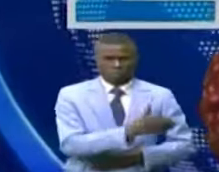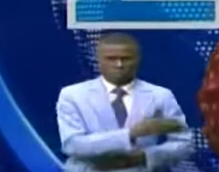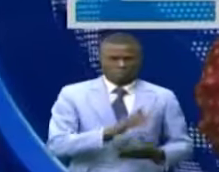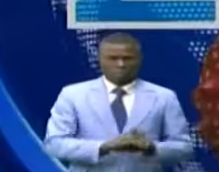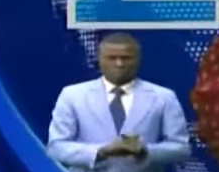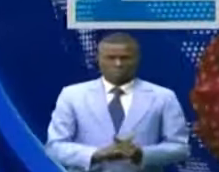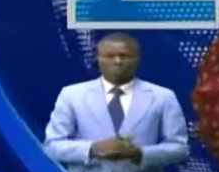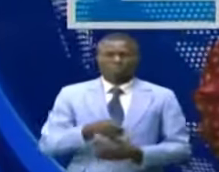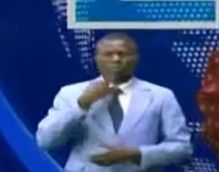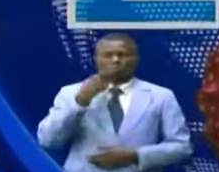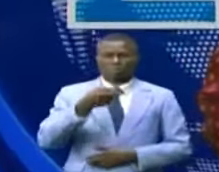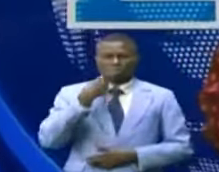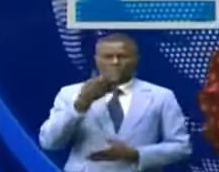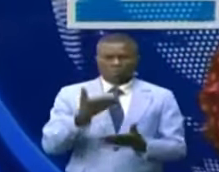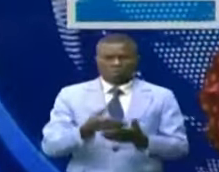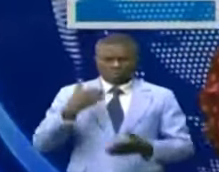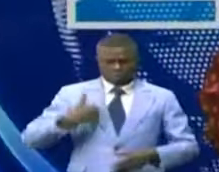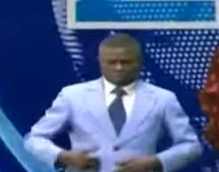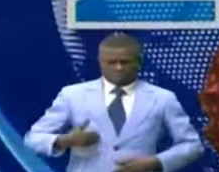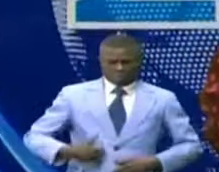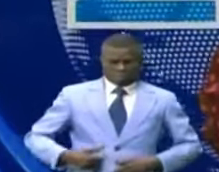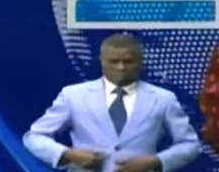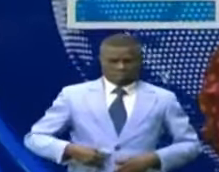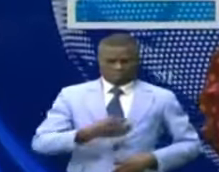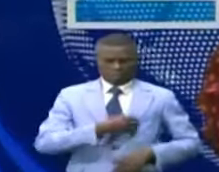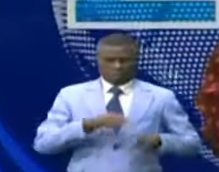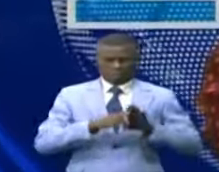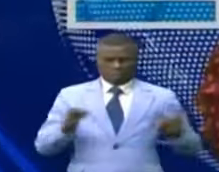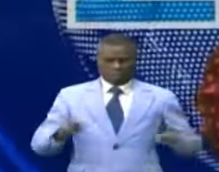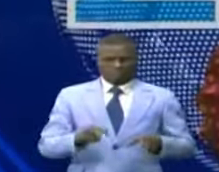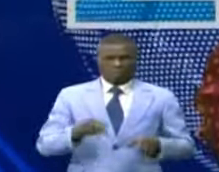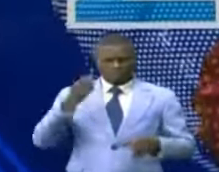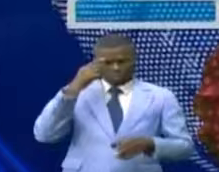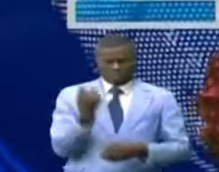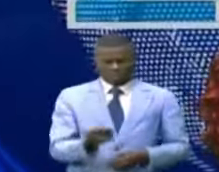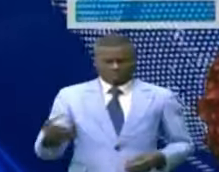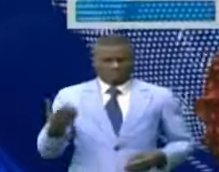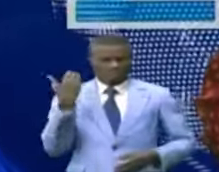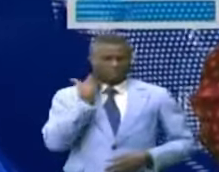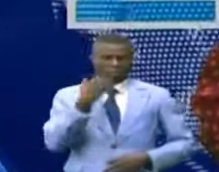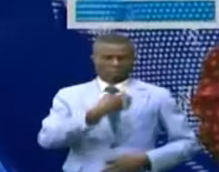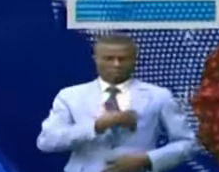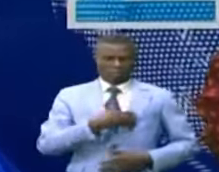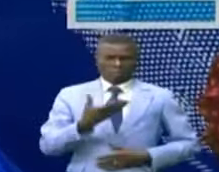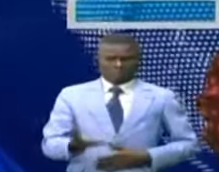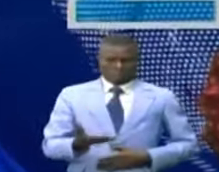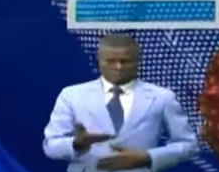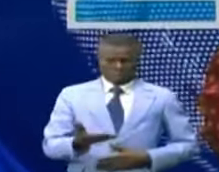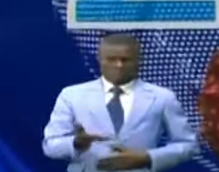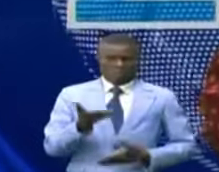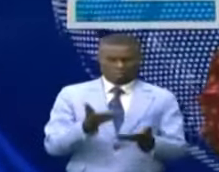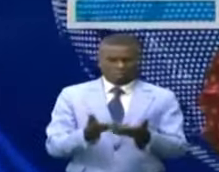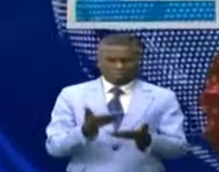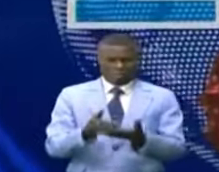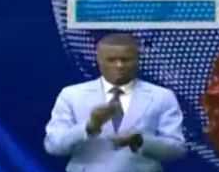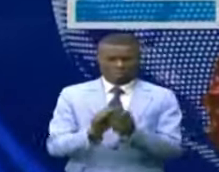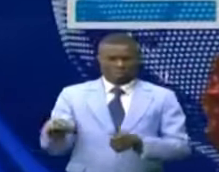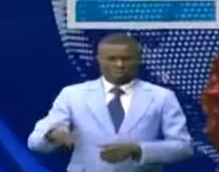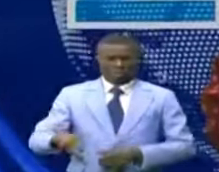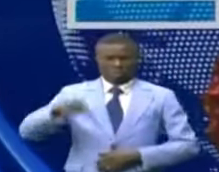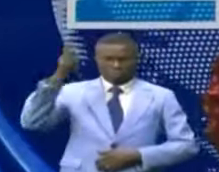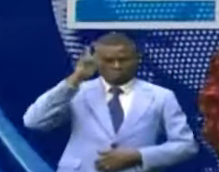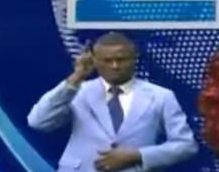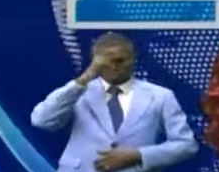Les interventions chirurgicales à cœur ouvert pratiquées sur les enfants souffrant des maladies cardiaques, il en était question dans la province de